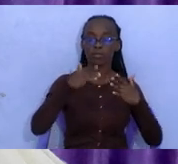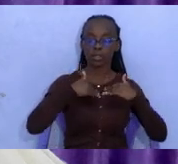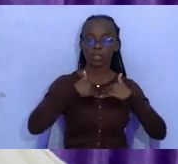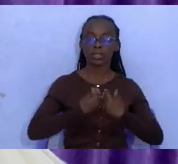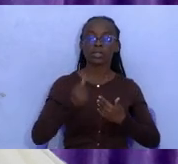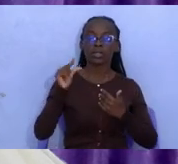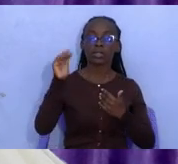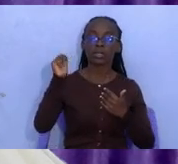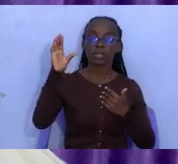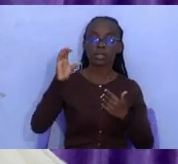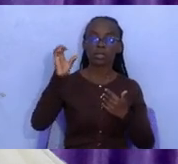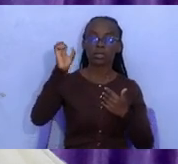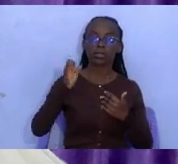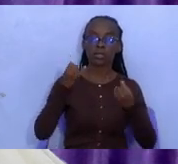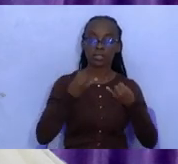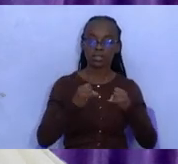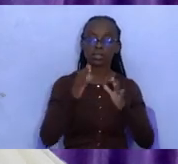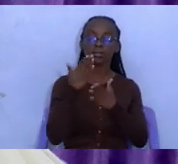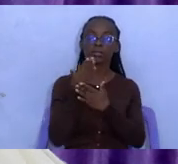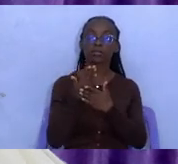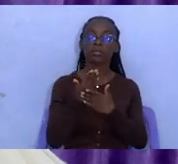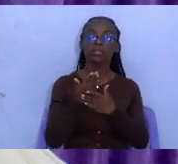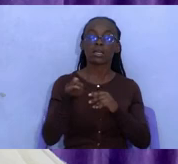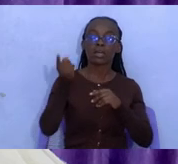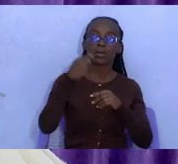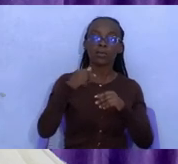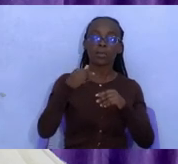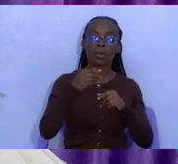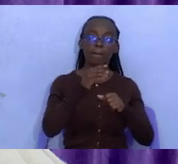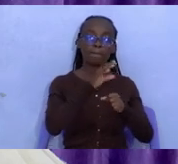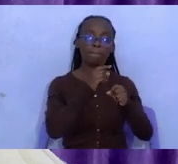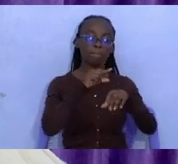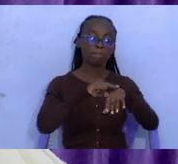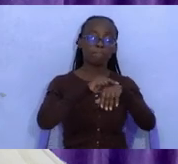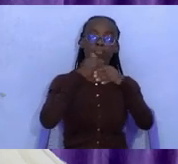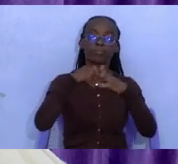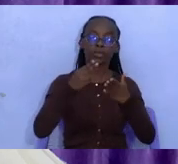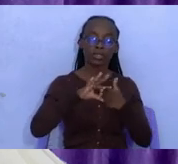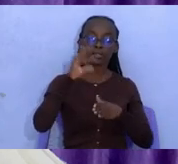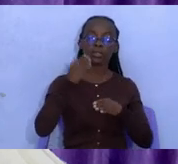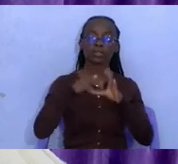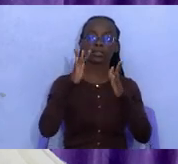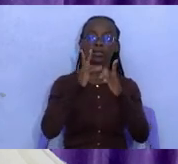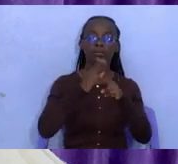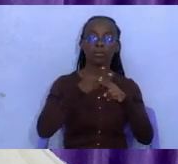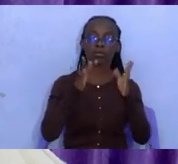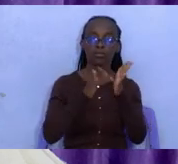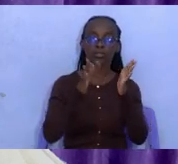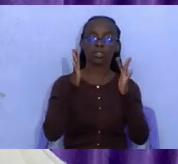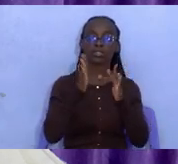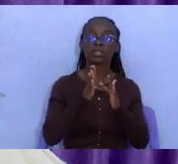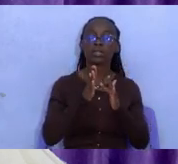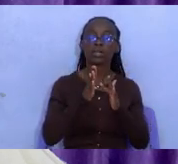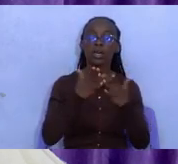ya refreshment. Uisha tena misuli zao za kiroho katika jina la Yesu Kristo. Kuna